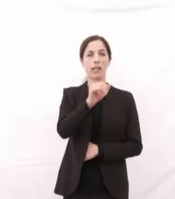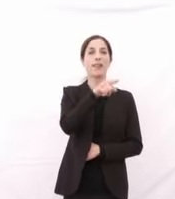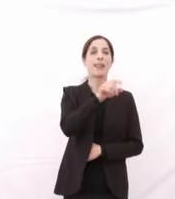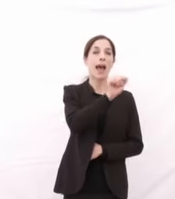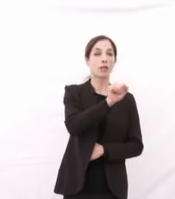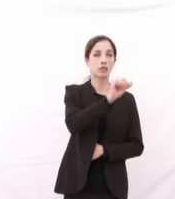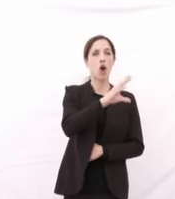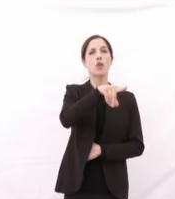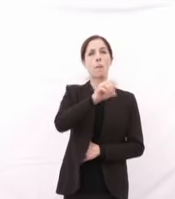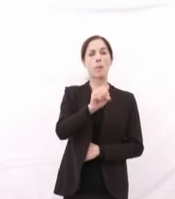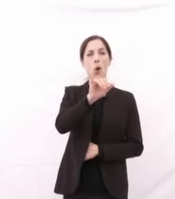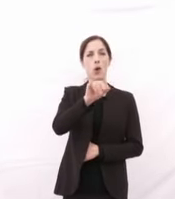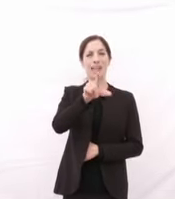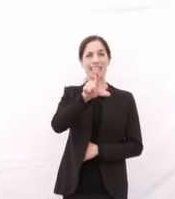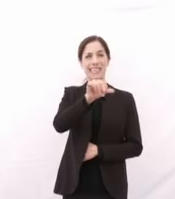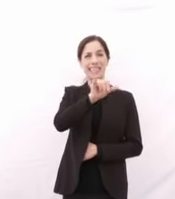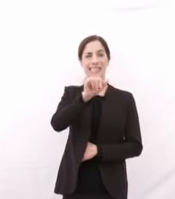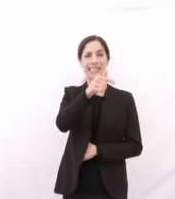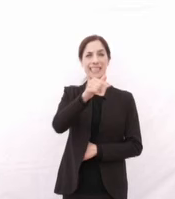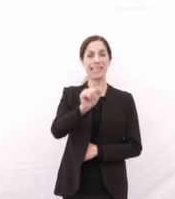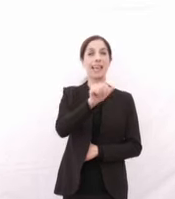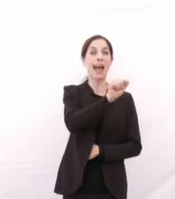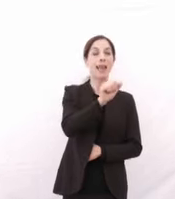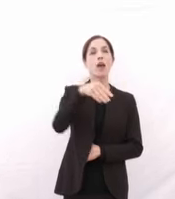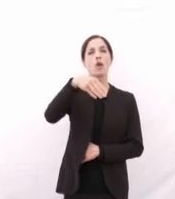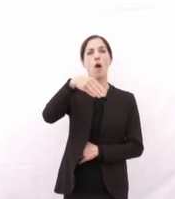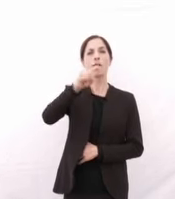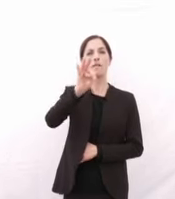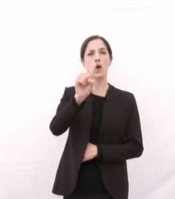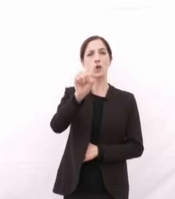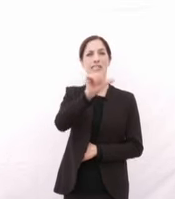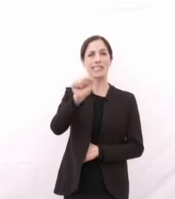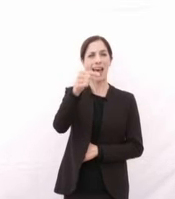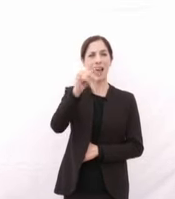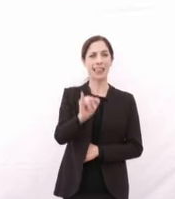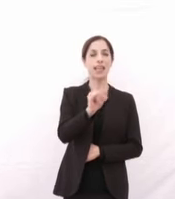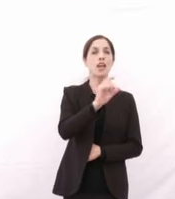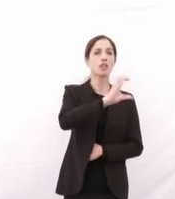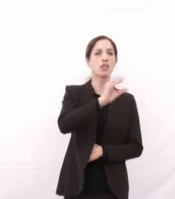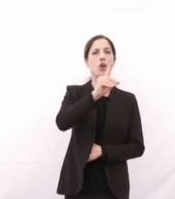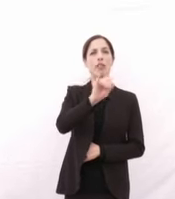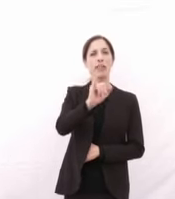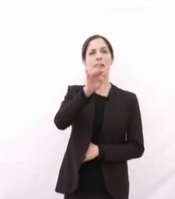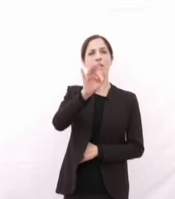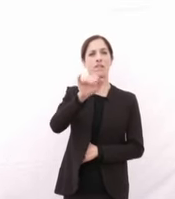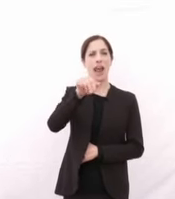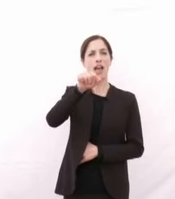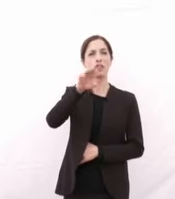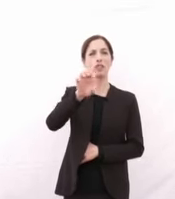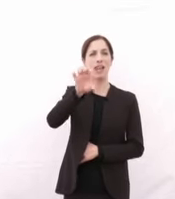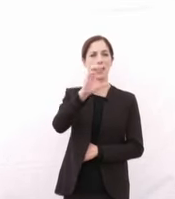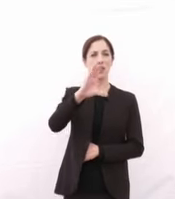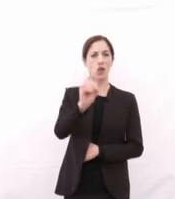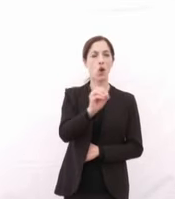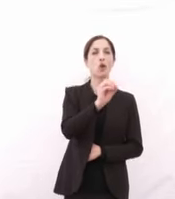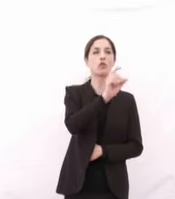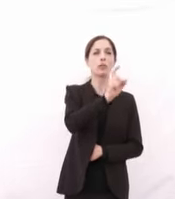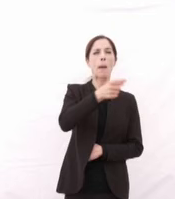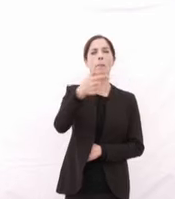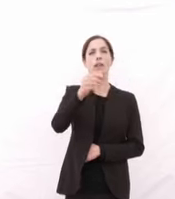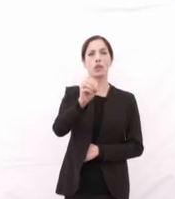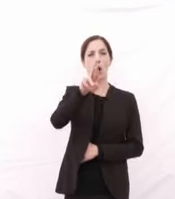Colistra. Adelmo Fossati. Silvio De Francesco. Giuseppe Gullì. Tammaro